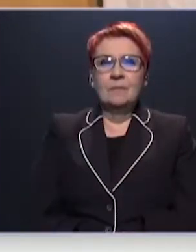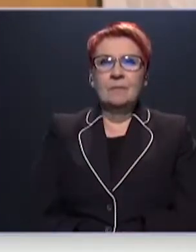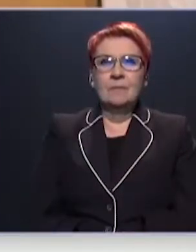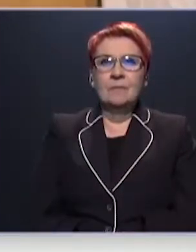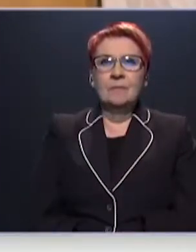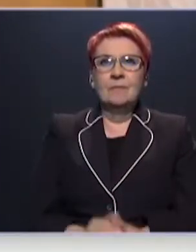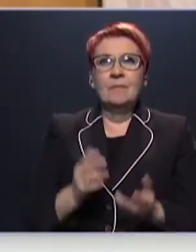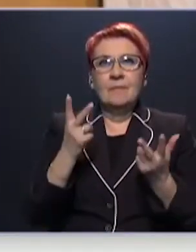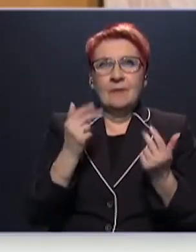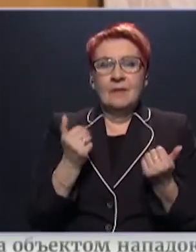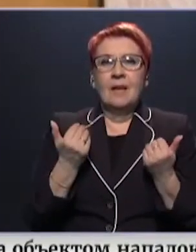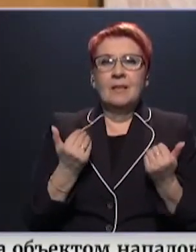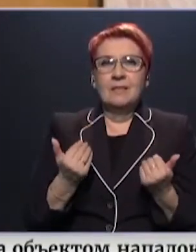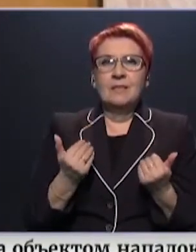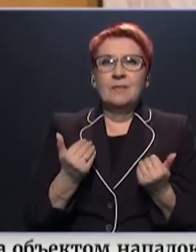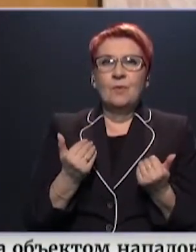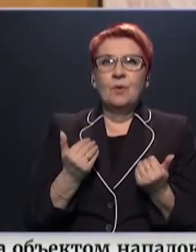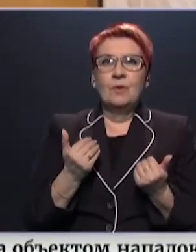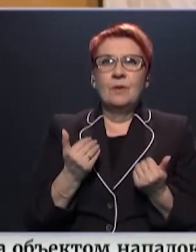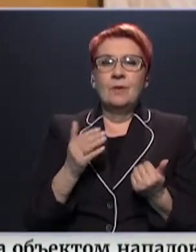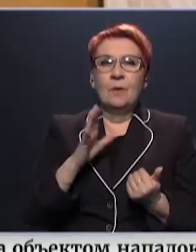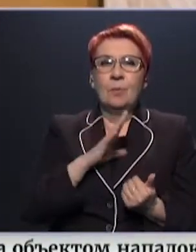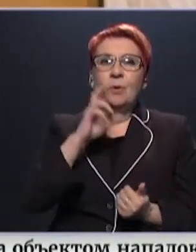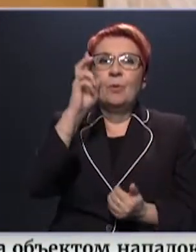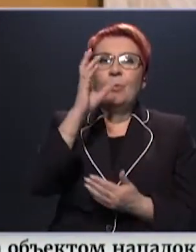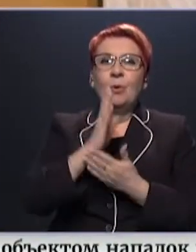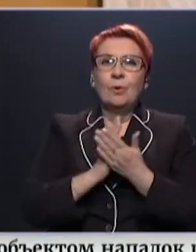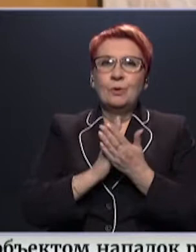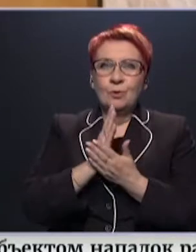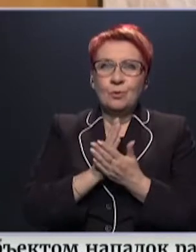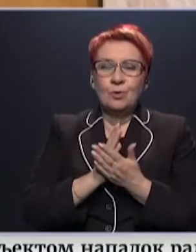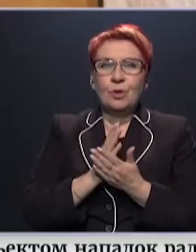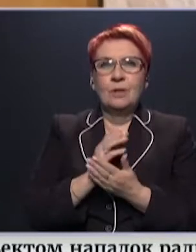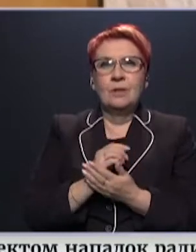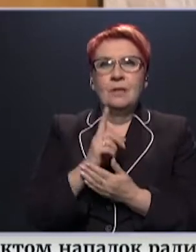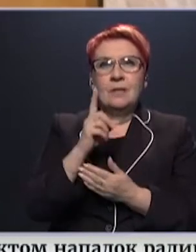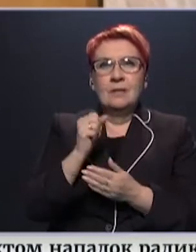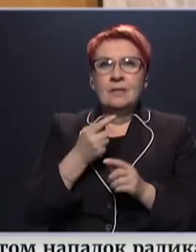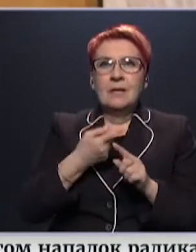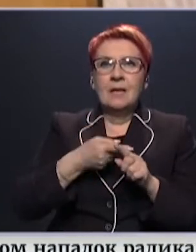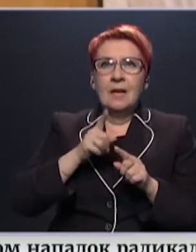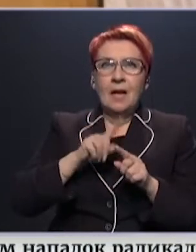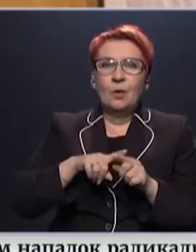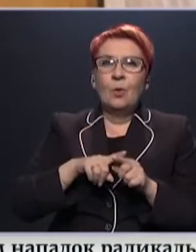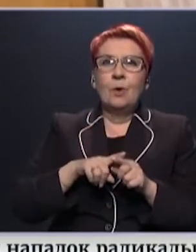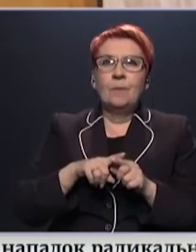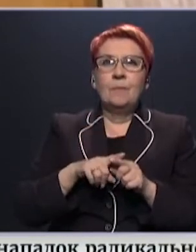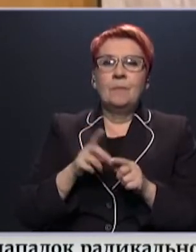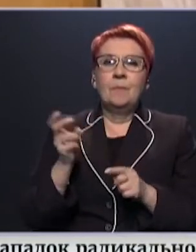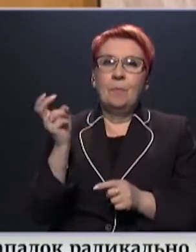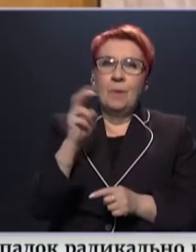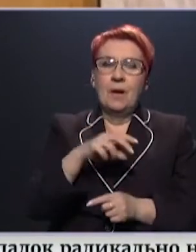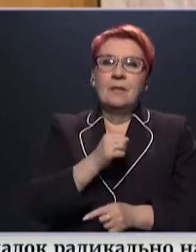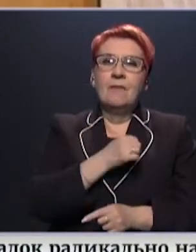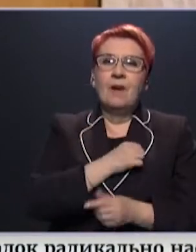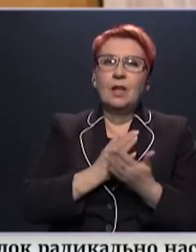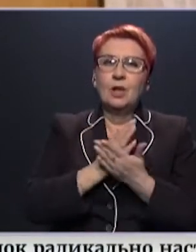Да, сегодня у нас было богослужение, за которым приходили